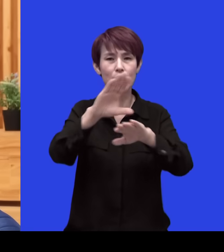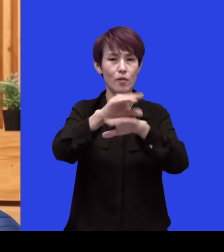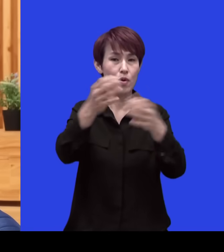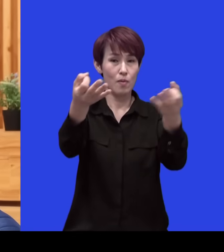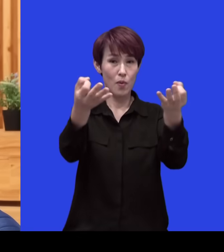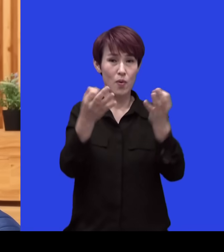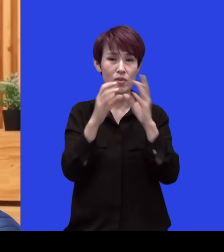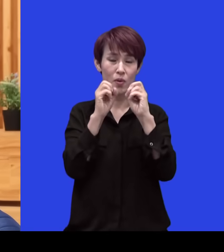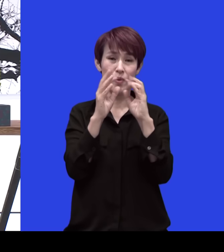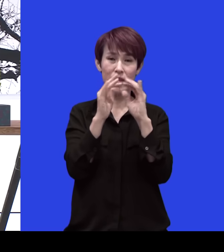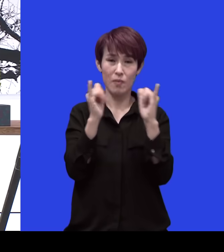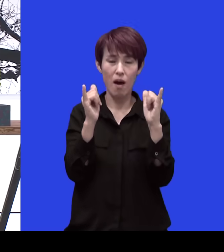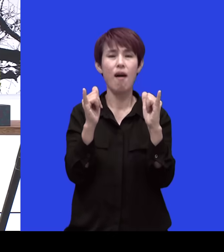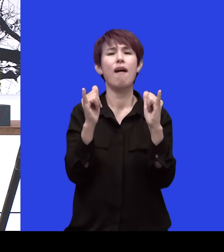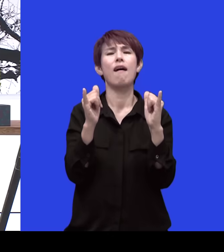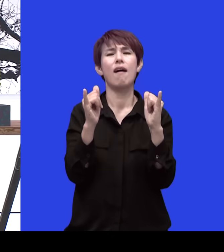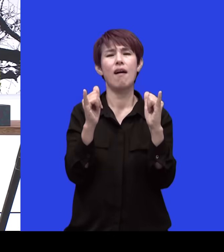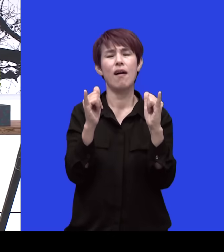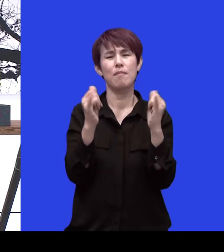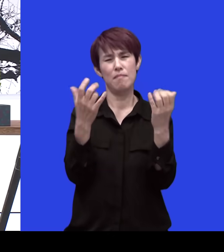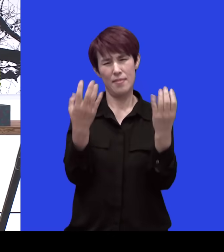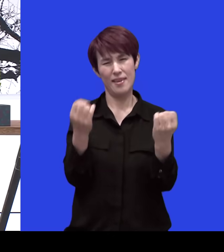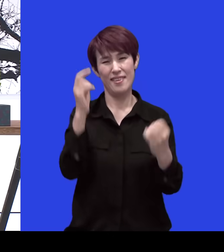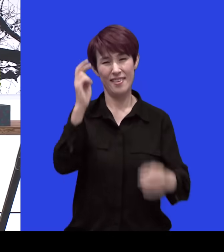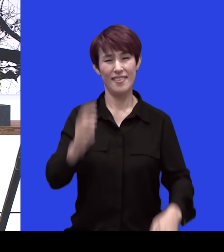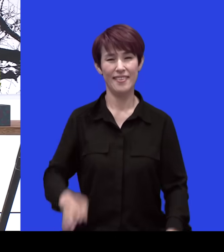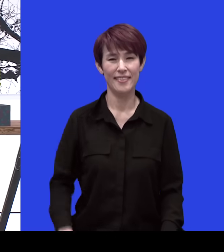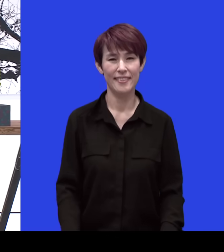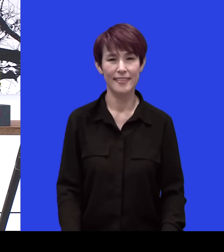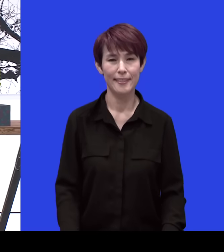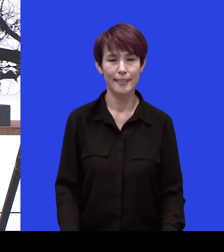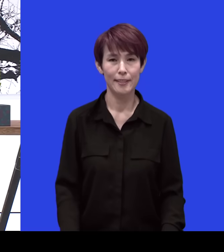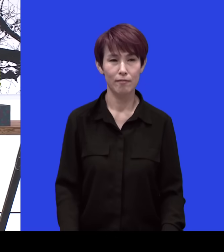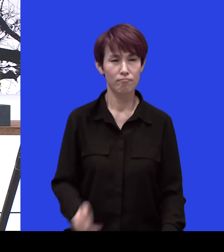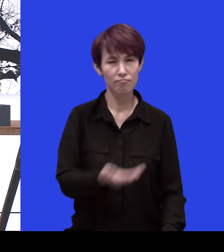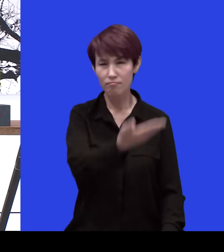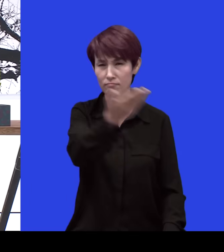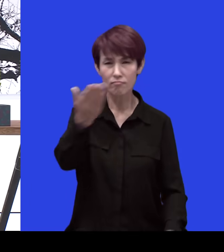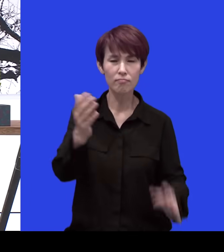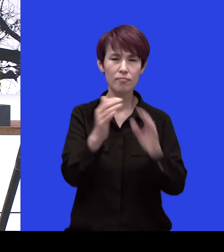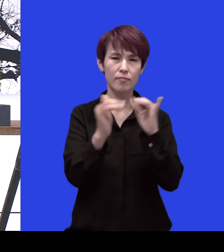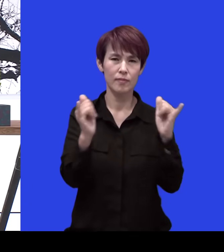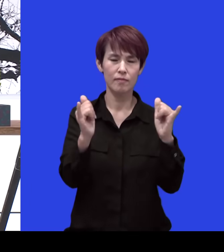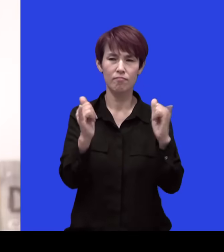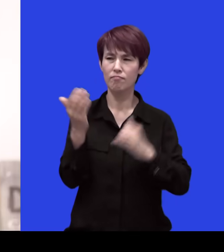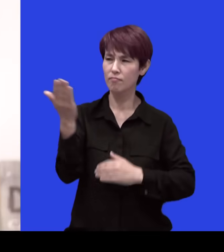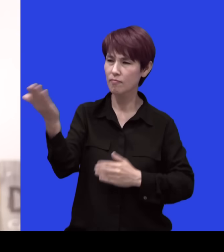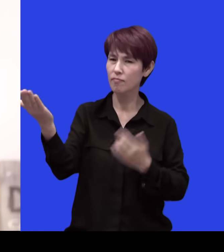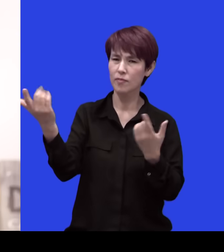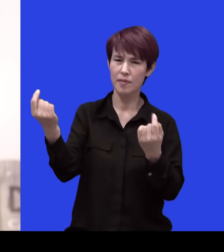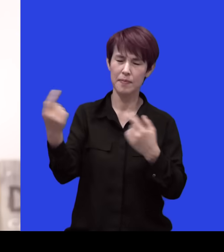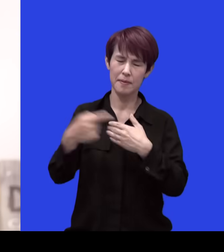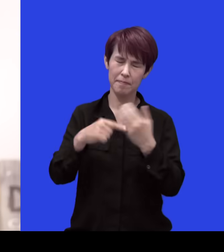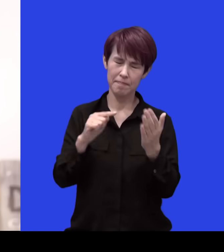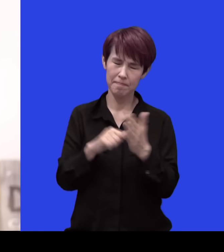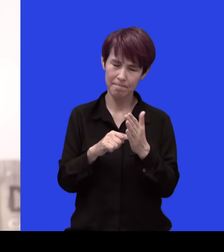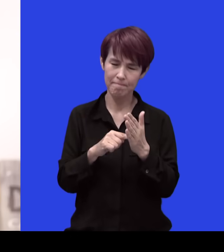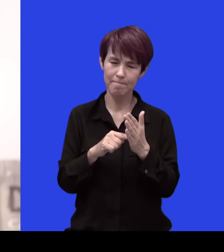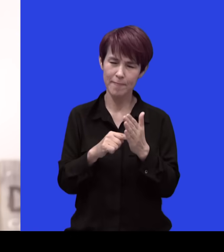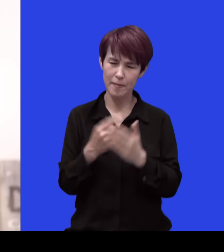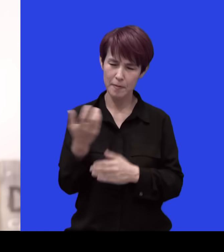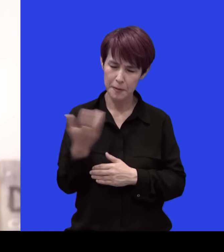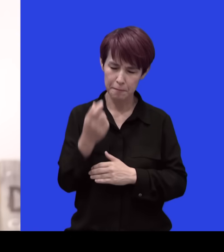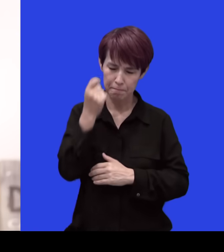계실 선교사님들이 얼마나 많을까 하는 생각이 들어요. 네. 예, 그분들은 또 얼마나 지금 목사님처럼 마음속에